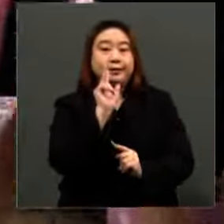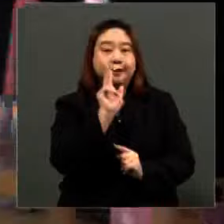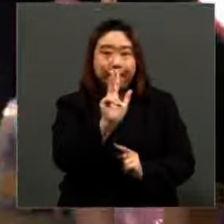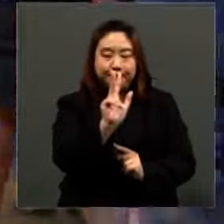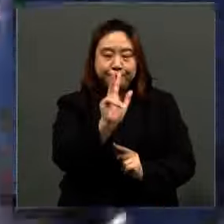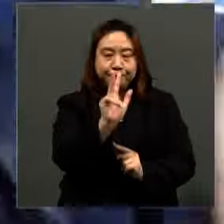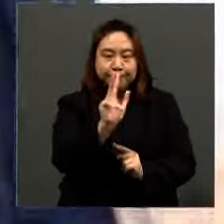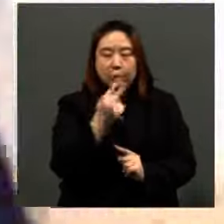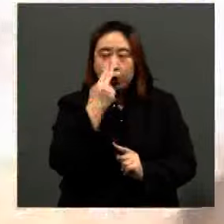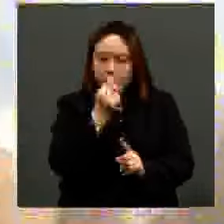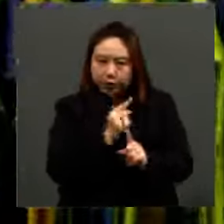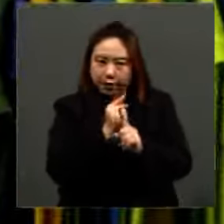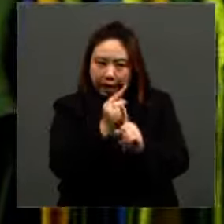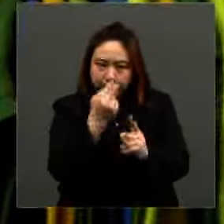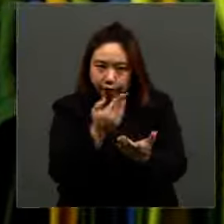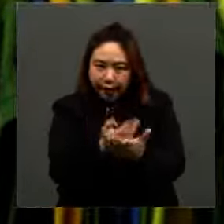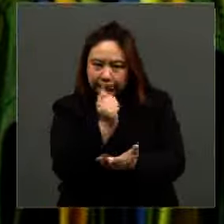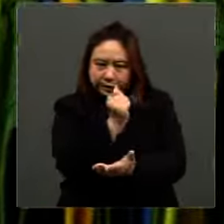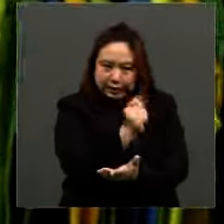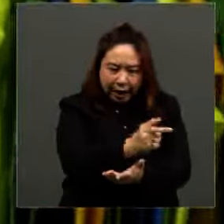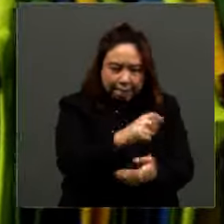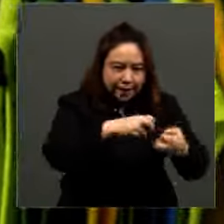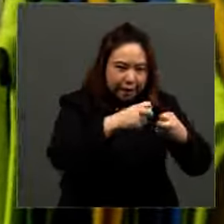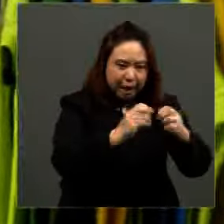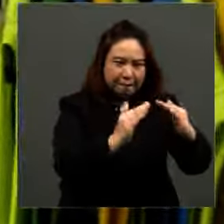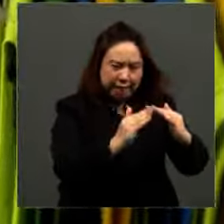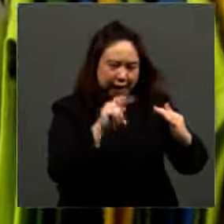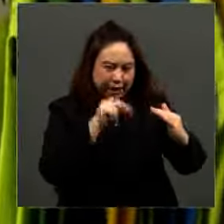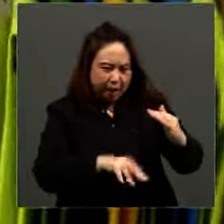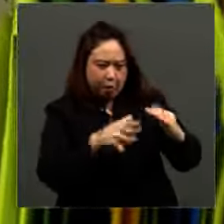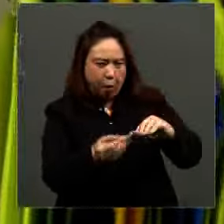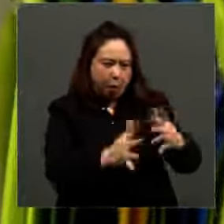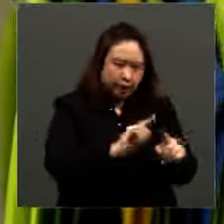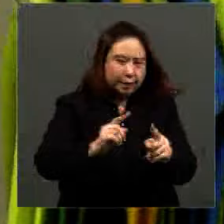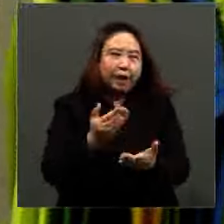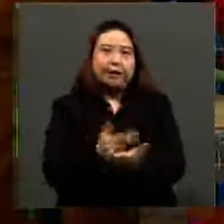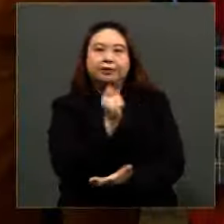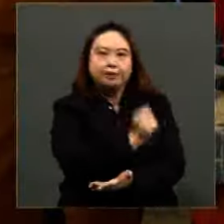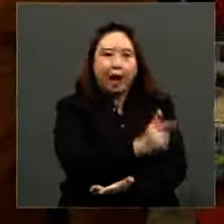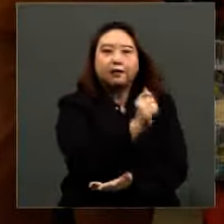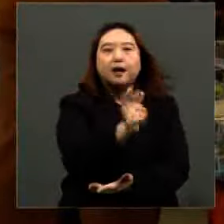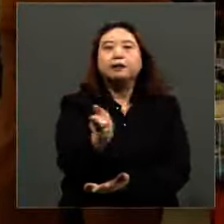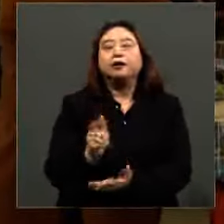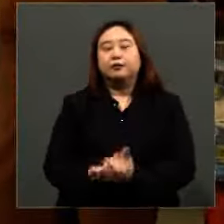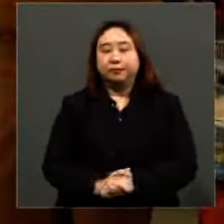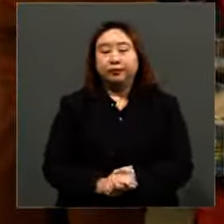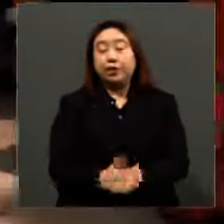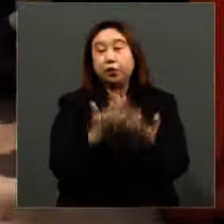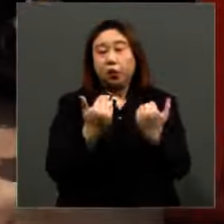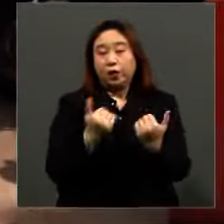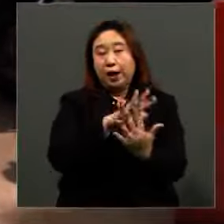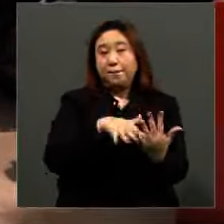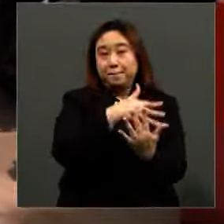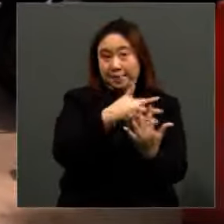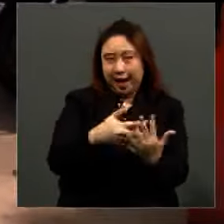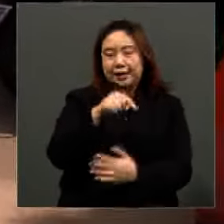ติดตามเร่งรัดการชดเชยเยียวยาความเสียหายให้ให้กับประชาชนผู้ประสบอุทกภัยครับทั้งนี้แผนดัง